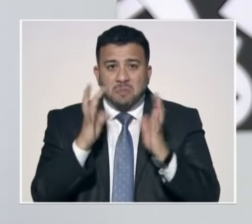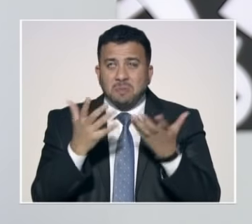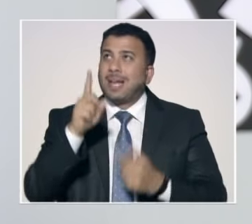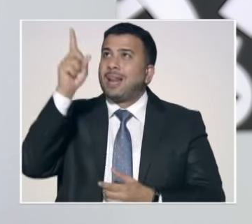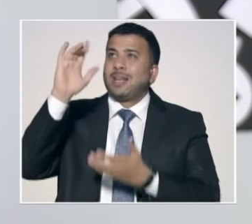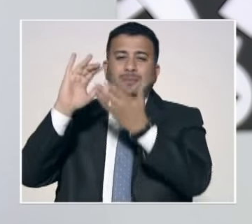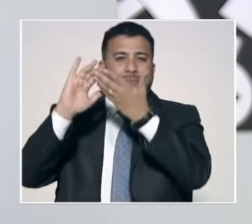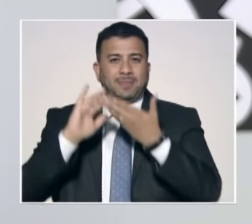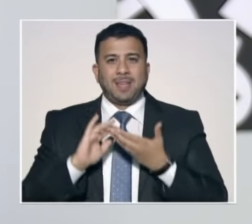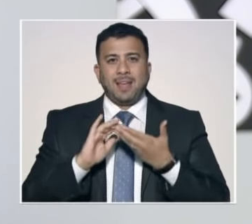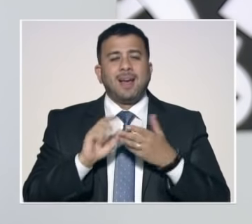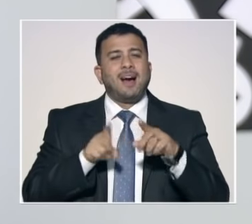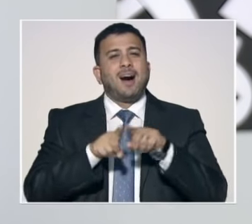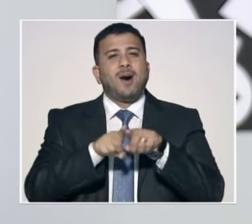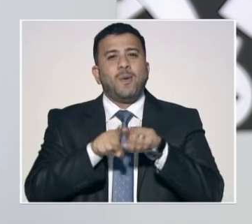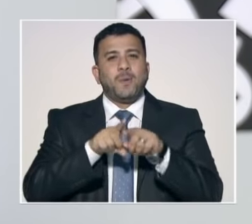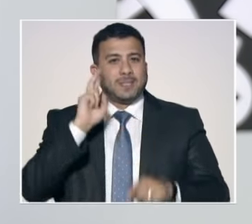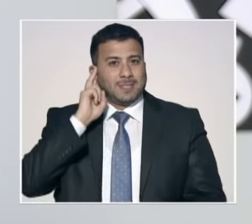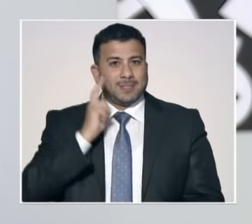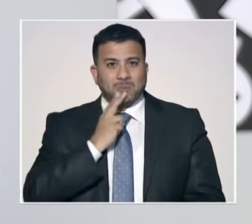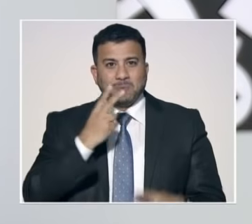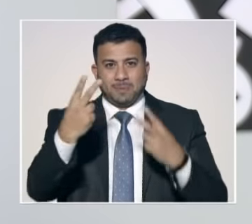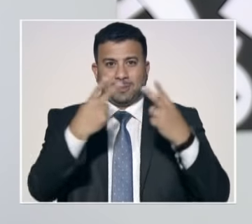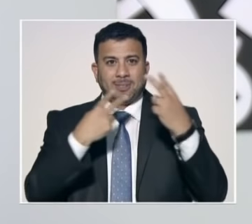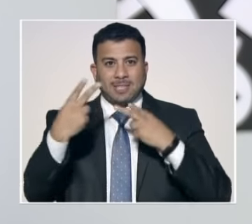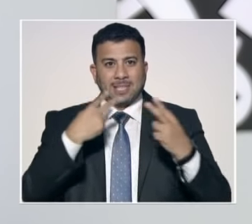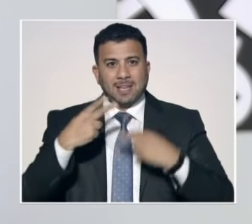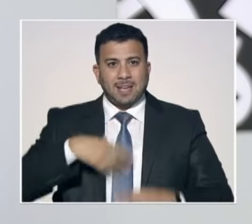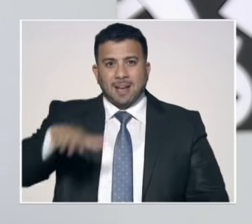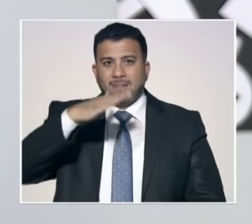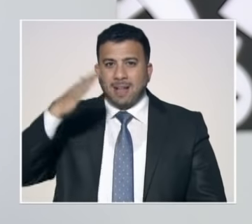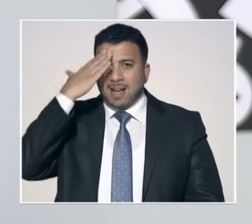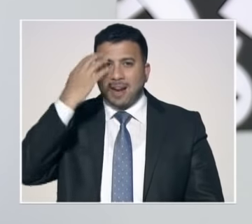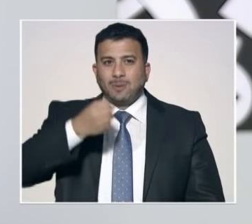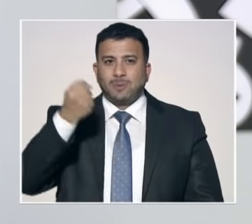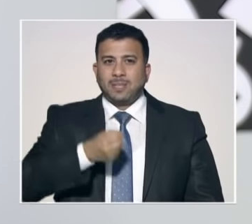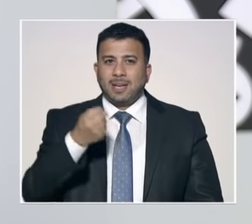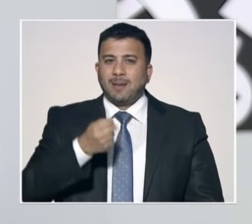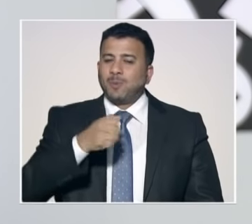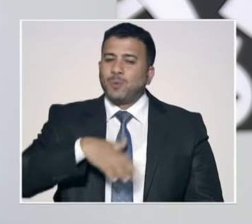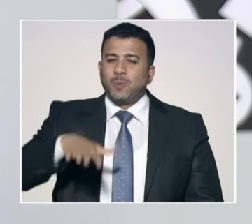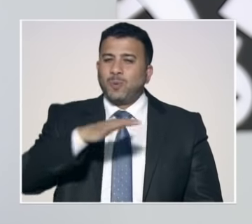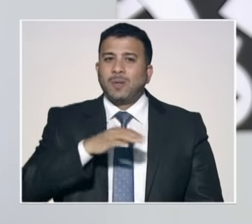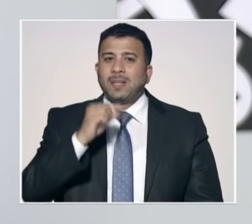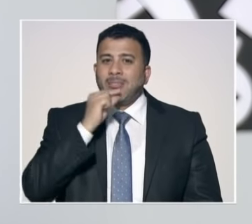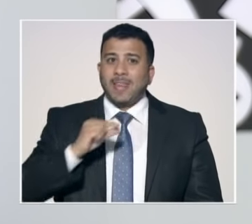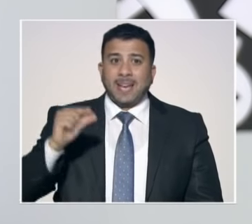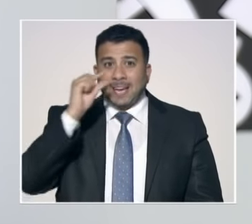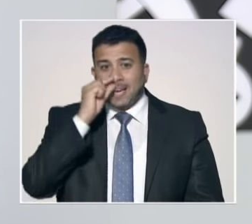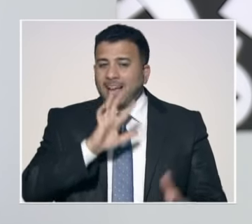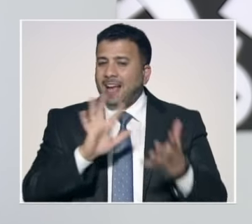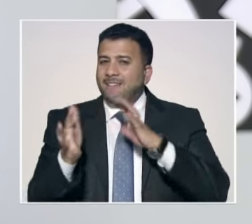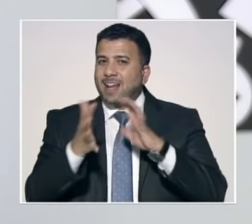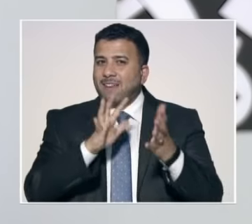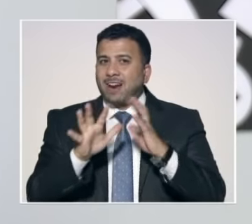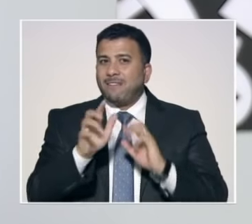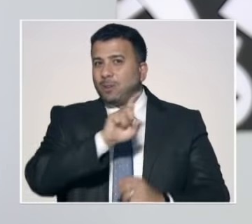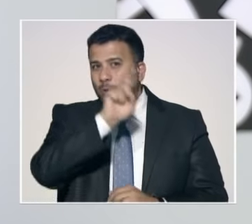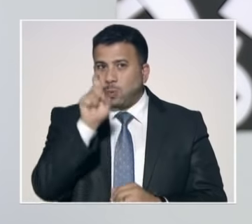إخواني وأخواتي في كل مكان، أهلا وسهلا ومرحبا بكم، وحياكم الله إلى هذا اللقاء المتجدد من